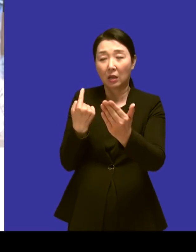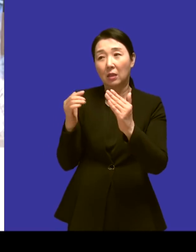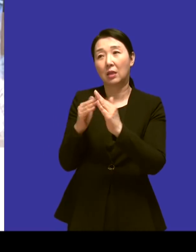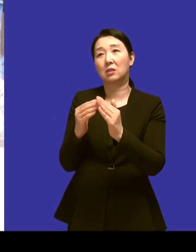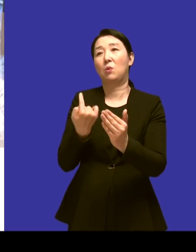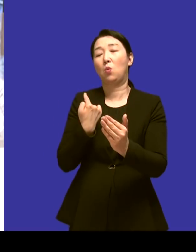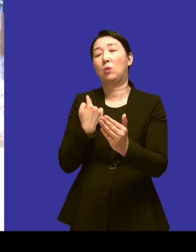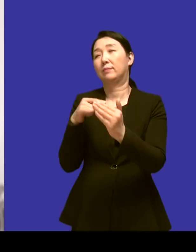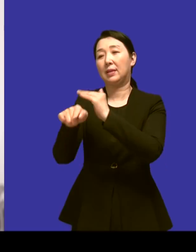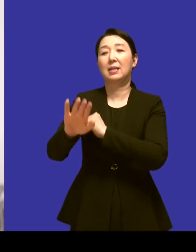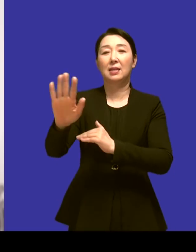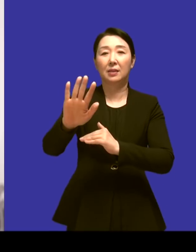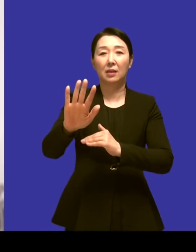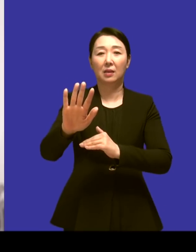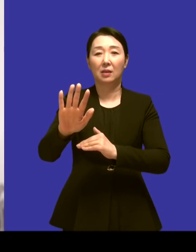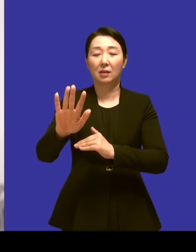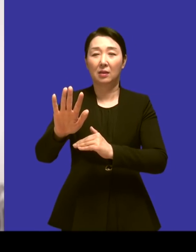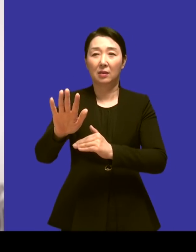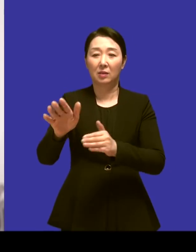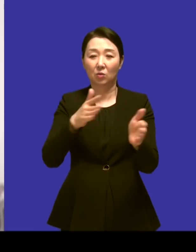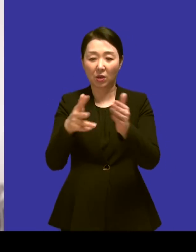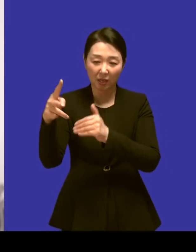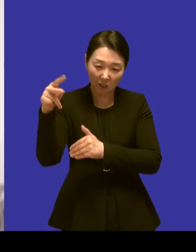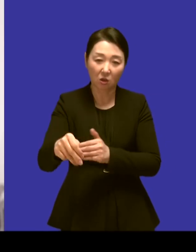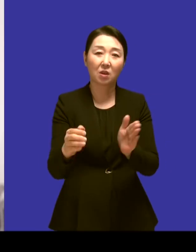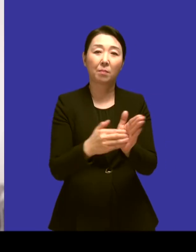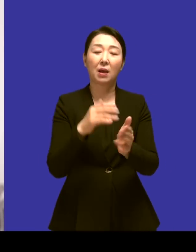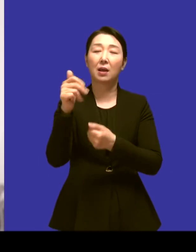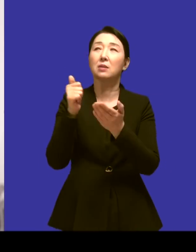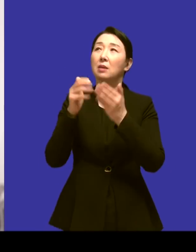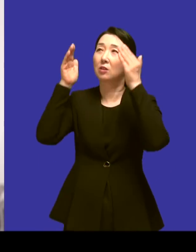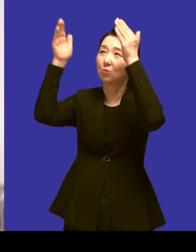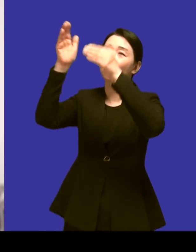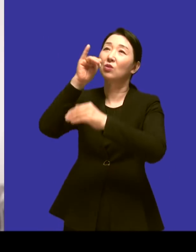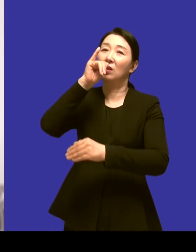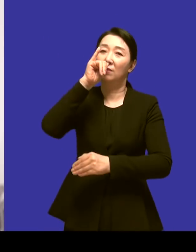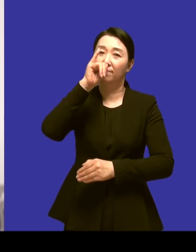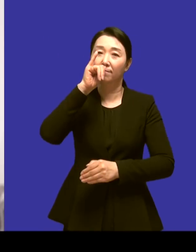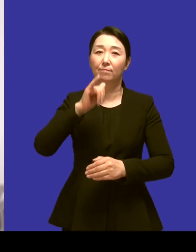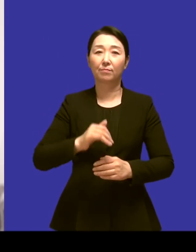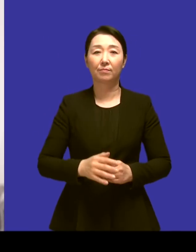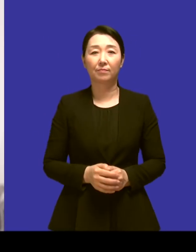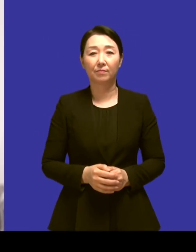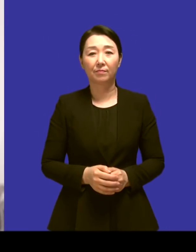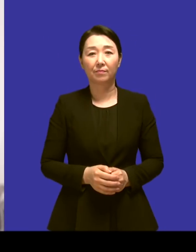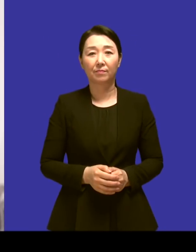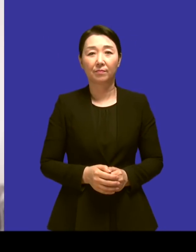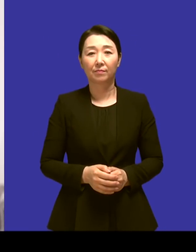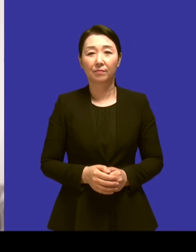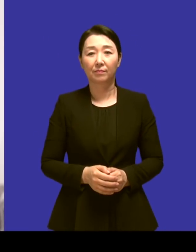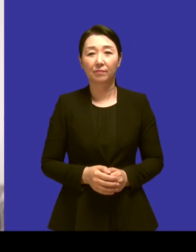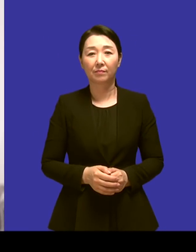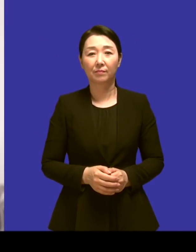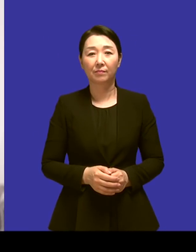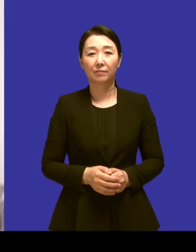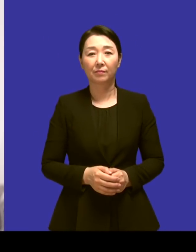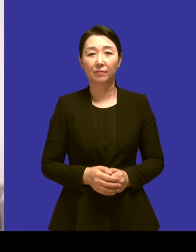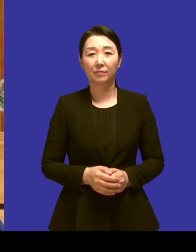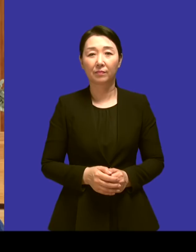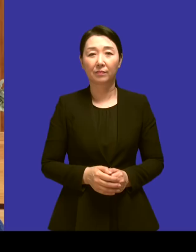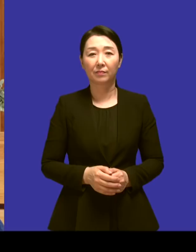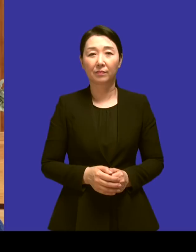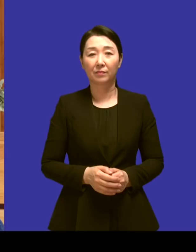그냥 관계를 딱 정리하고 다시 하나님께 집중할 수 있게끔 어떻게든 해야겠다라는 예. 생각을 가지게 된 것 같아요.